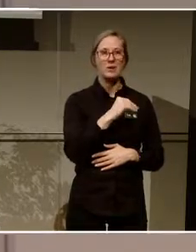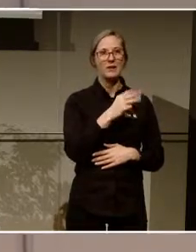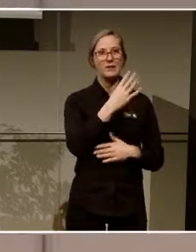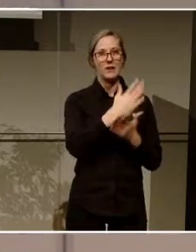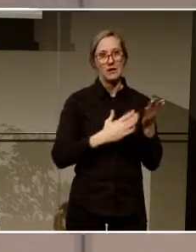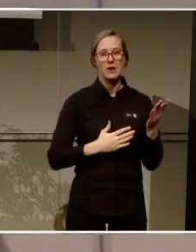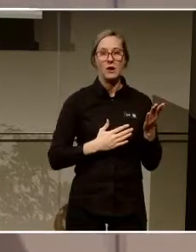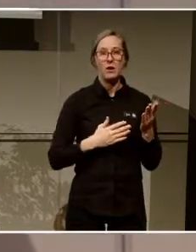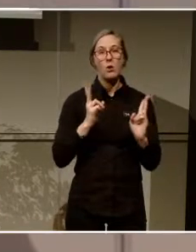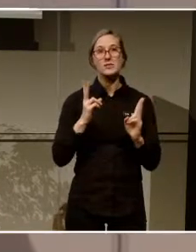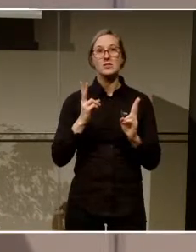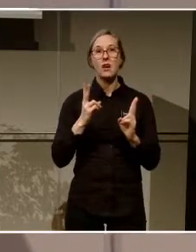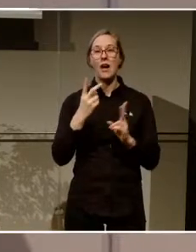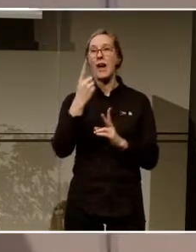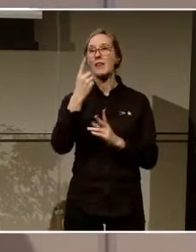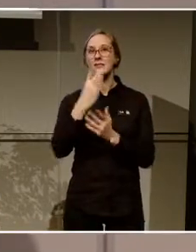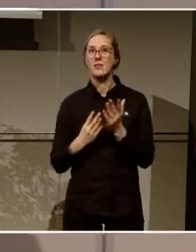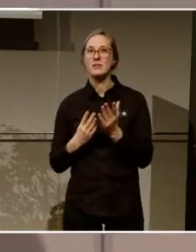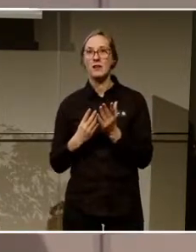någon annan och använder internet där.